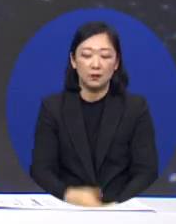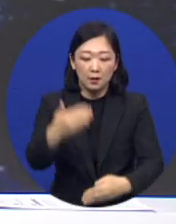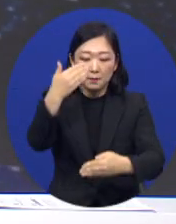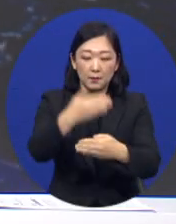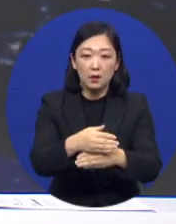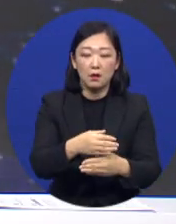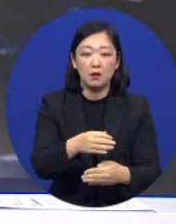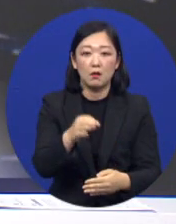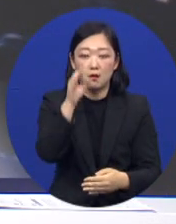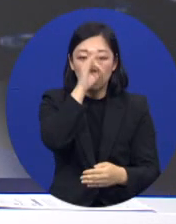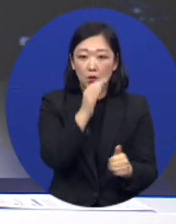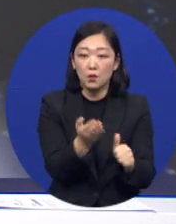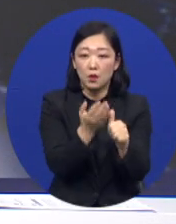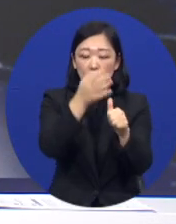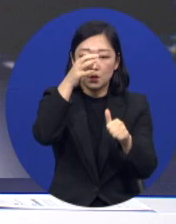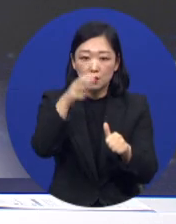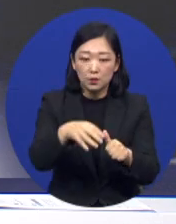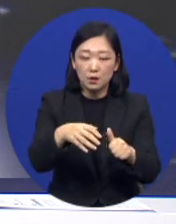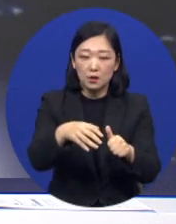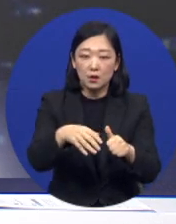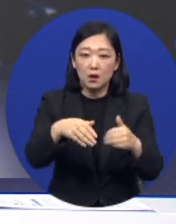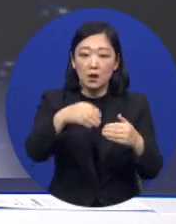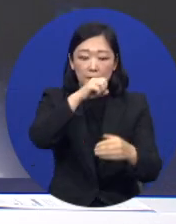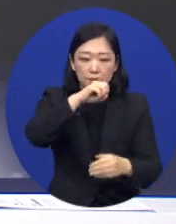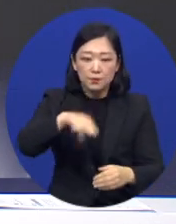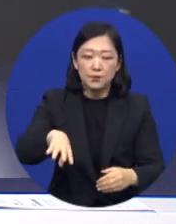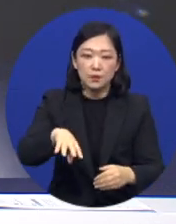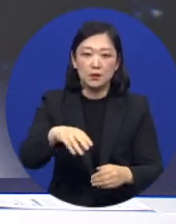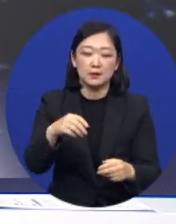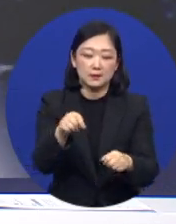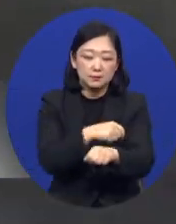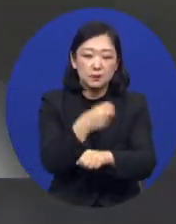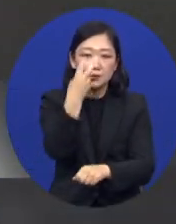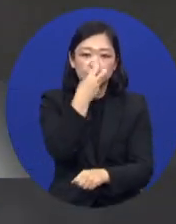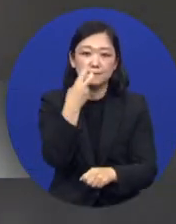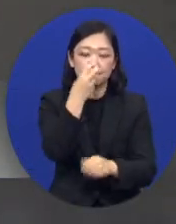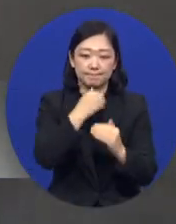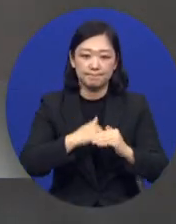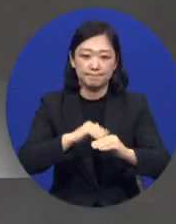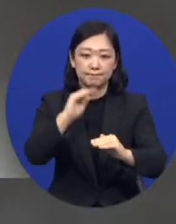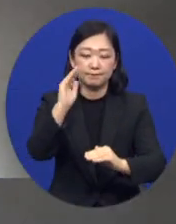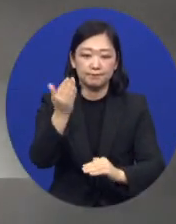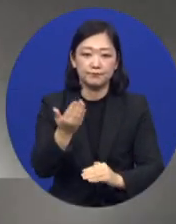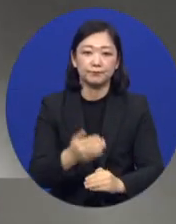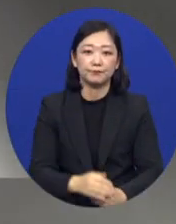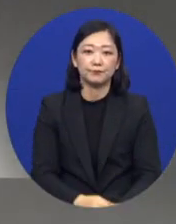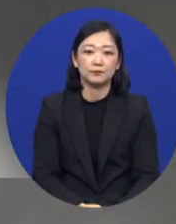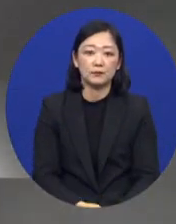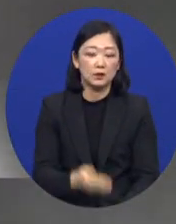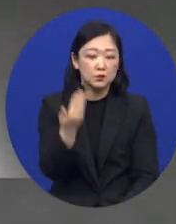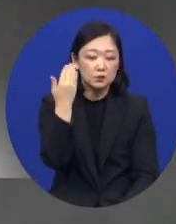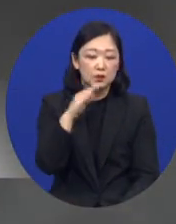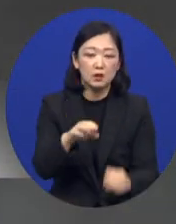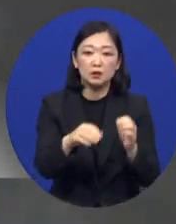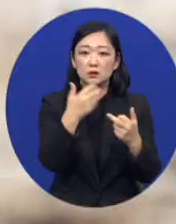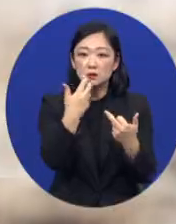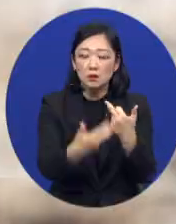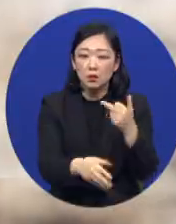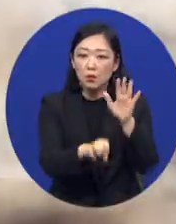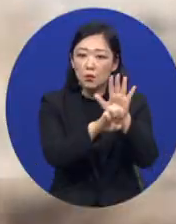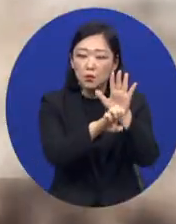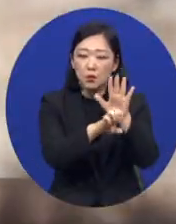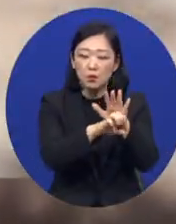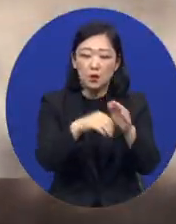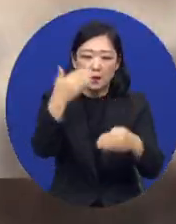폐업한 양돈장의 폐기물 처리 실태에 대한 특별조사가 이루어집니다. 제주도 자치경찰단은 최근 서귀포시 표선면의 한